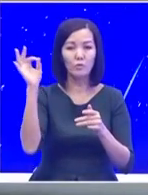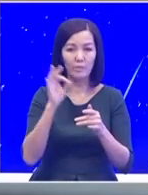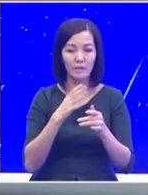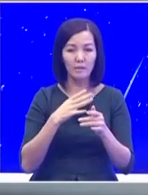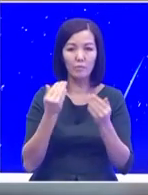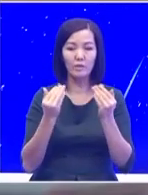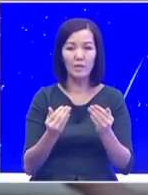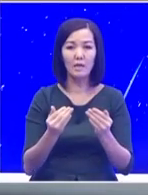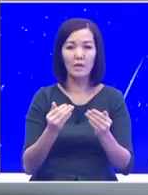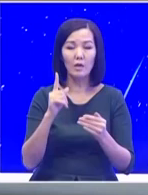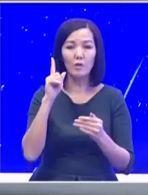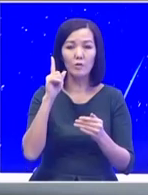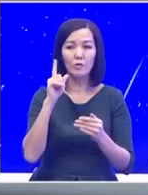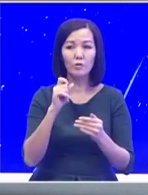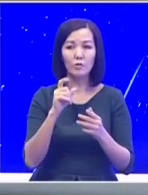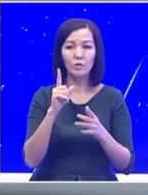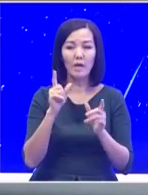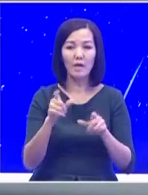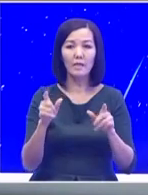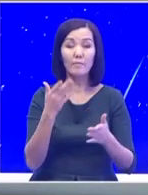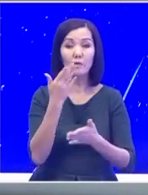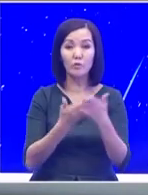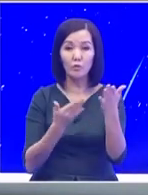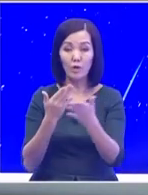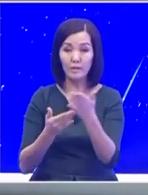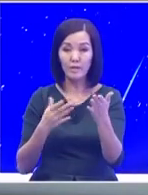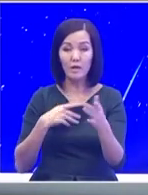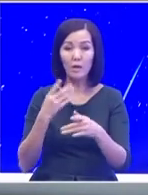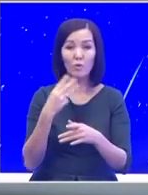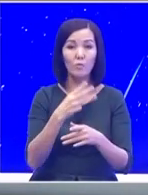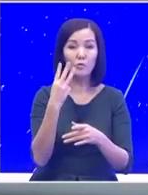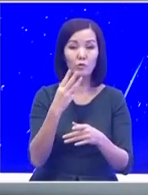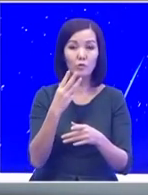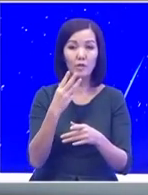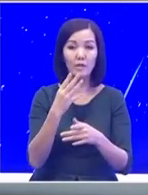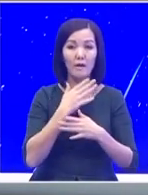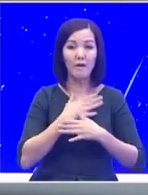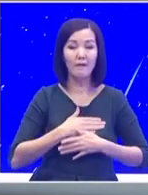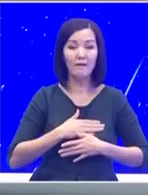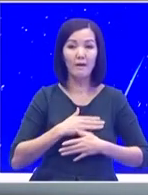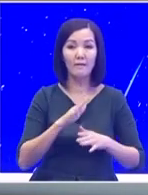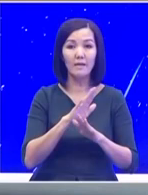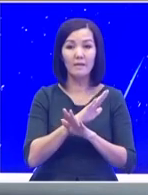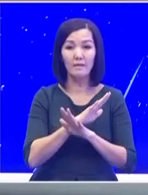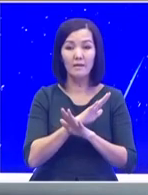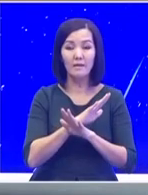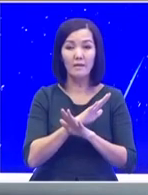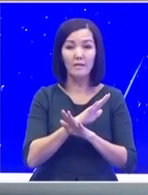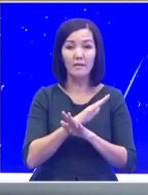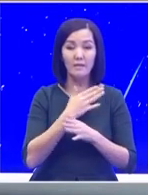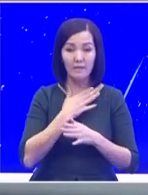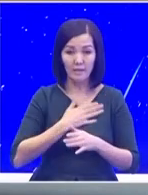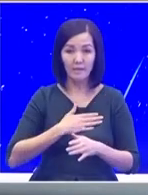болса, бұл 100 адамнан сұрақ алсақ, 100 адамның тек 33-і ғана мысалы қанағаттанарлық деген баға